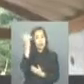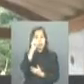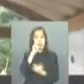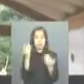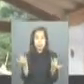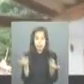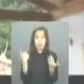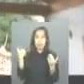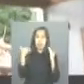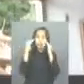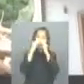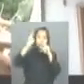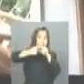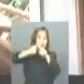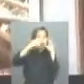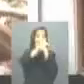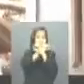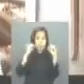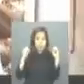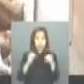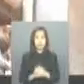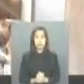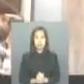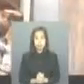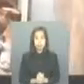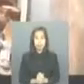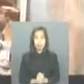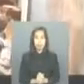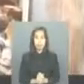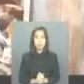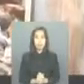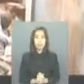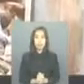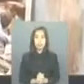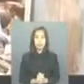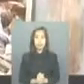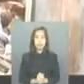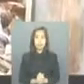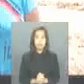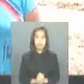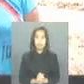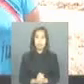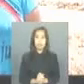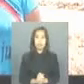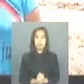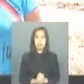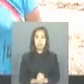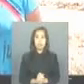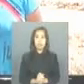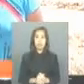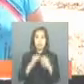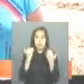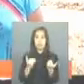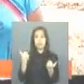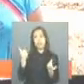แม้แต่บ้านพักชั่วคราว กี่วันตีเนี่ยแกว่าอยู่ตรงนั้นกี่วันไม่กี่วันไปหมาตั้งม